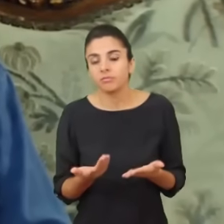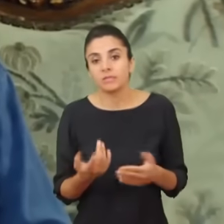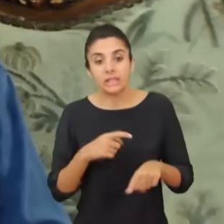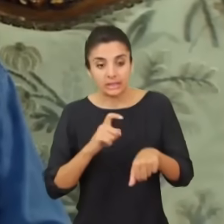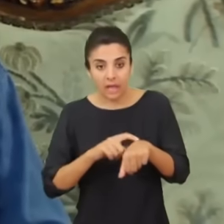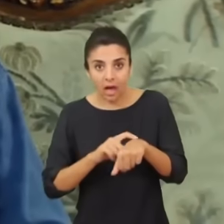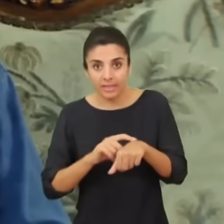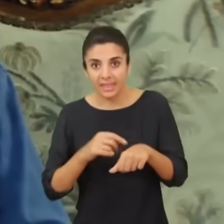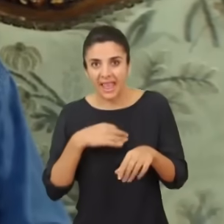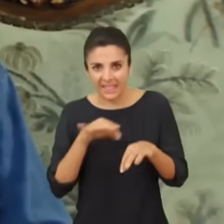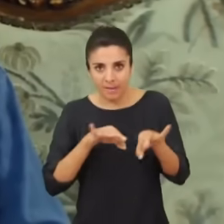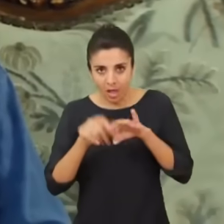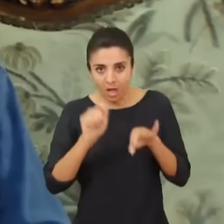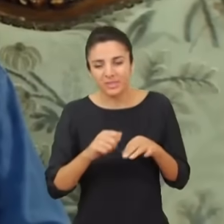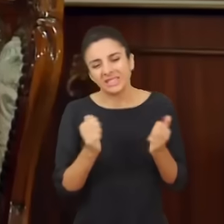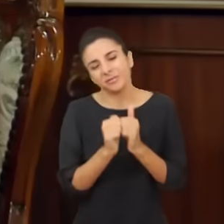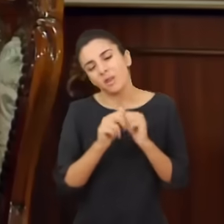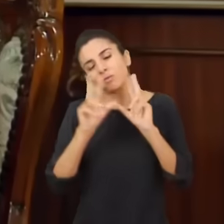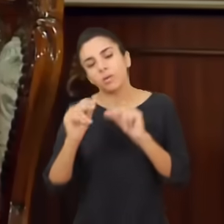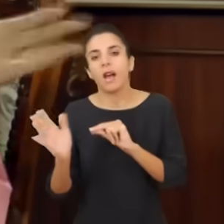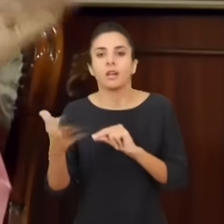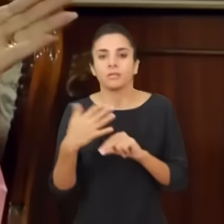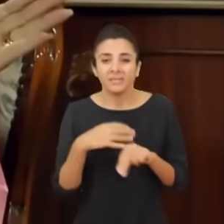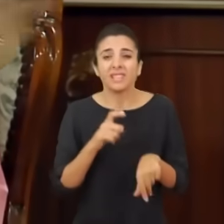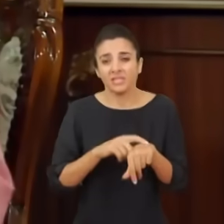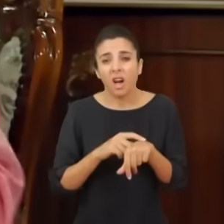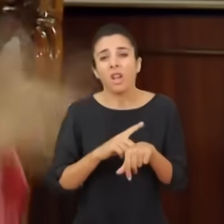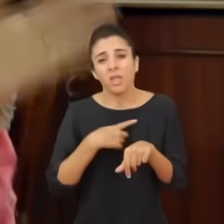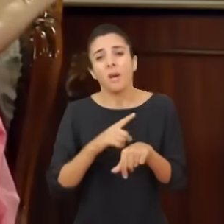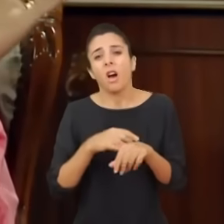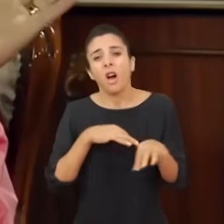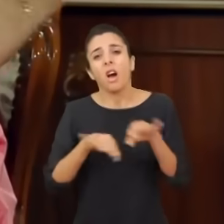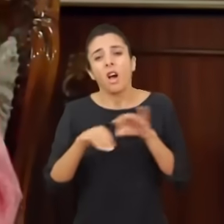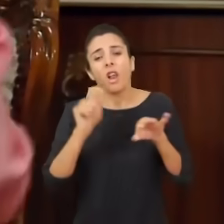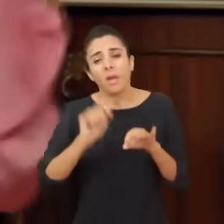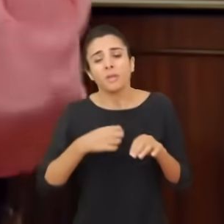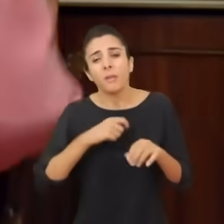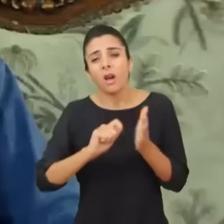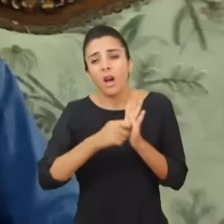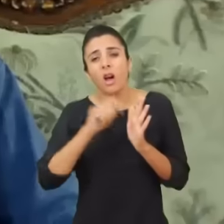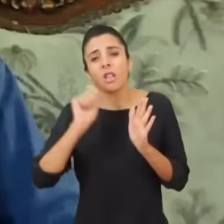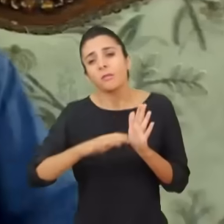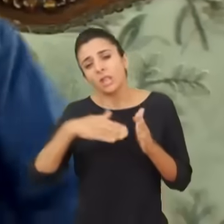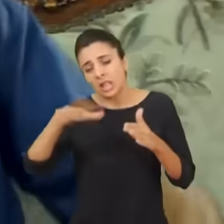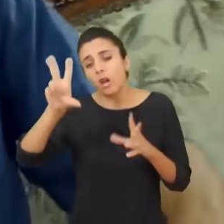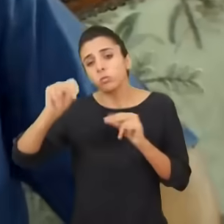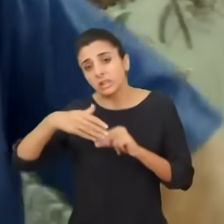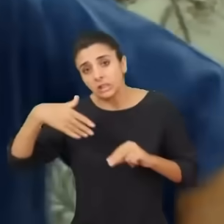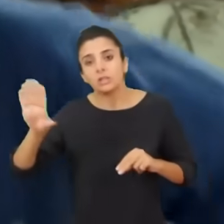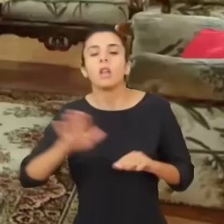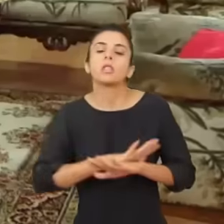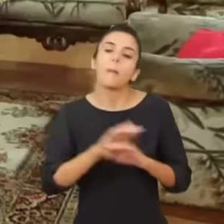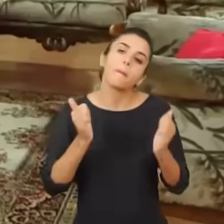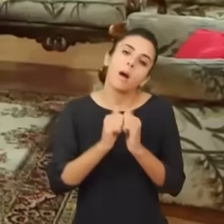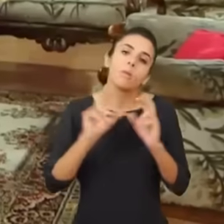Saati kurduysan biz artık yatalım. Kurdum efendim. Siz hiç merak etmeyin. Yatabilirsiniz. Tamam. O